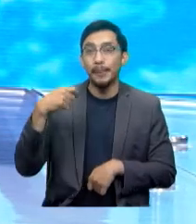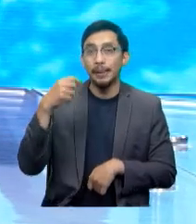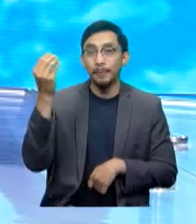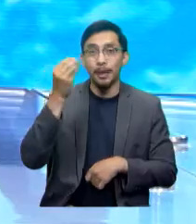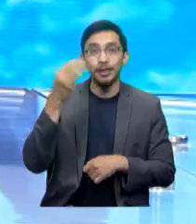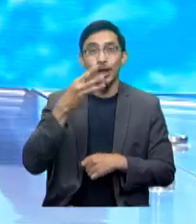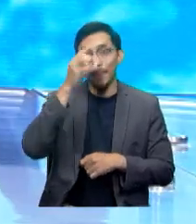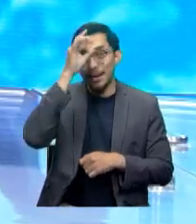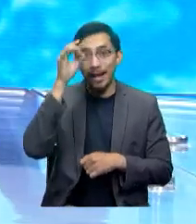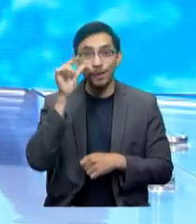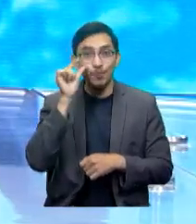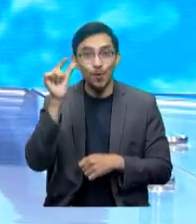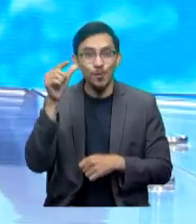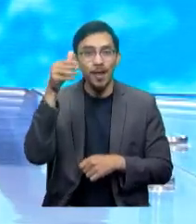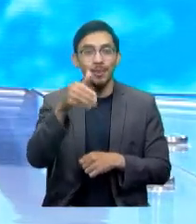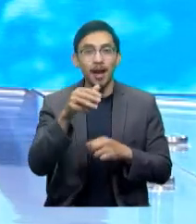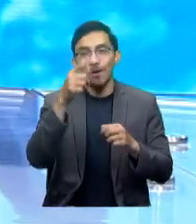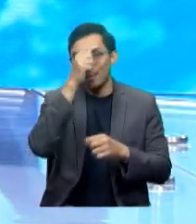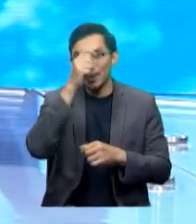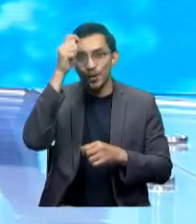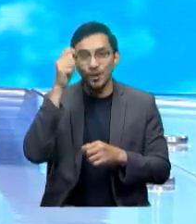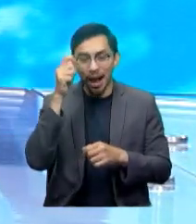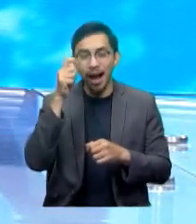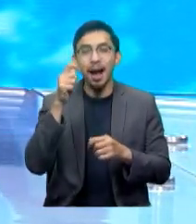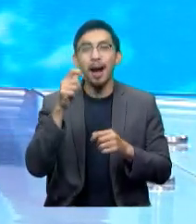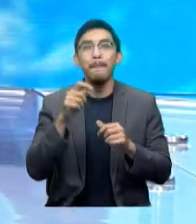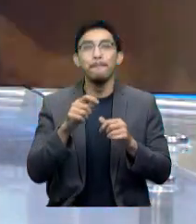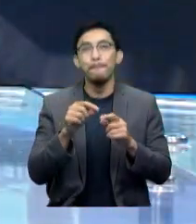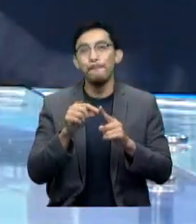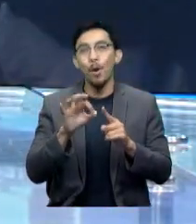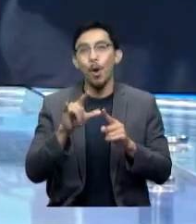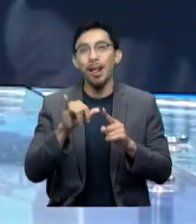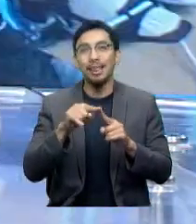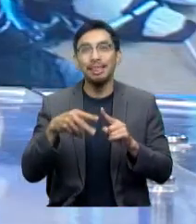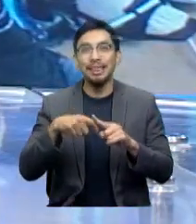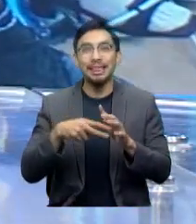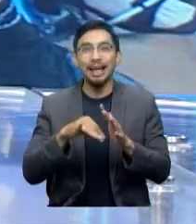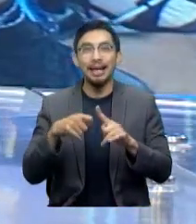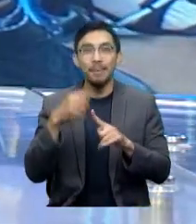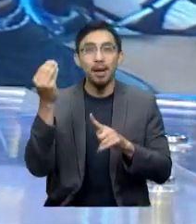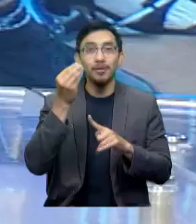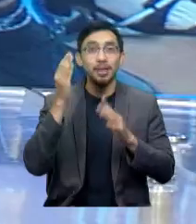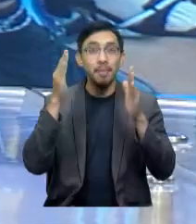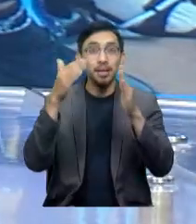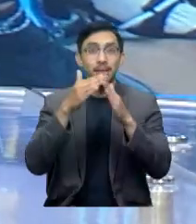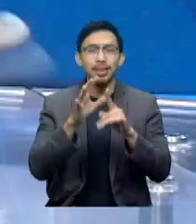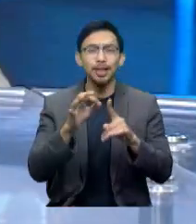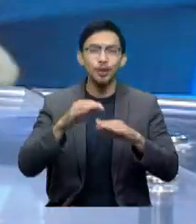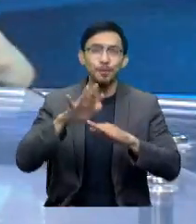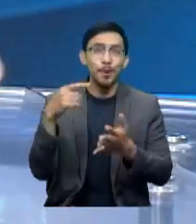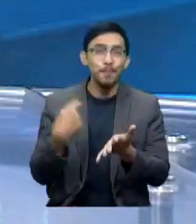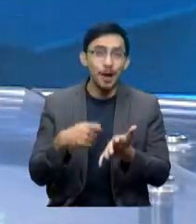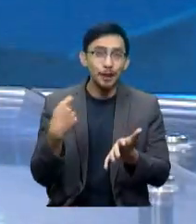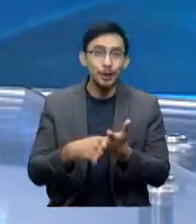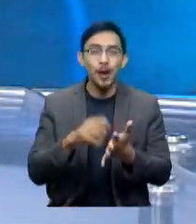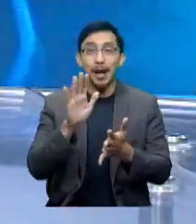Pemirsa, Menteri Pariwisata dan Ekonomi Kreatif Sandiaga Salahuddin Uno menghadiri Wisuda Politeknik Pariwisata Makassar. Ratusan